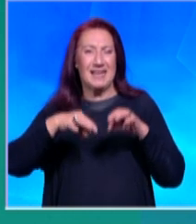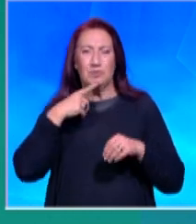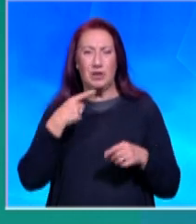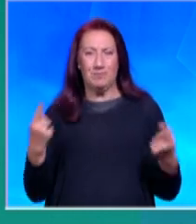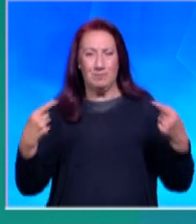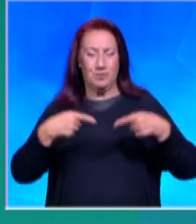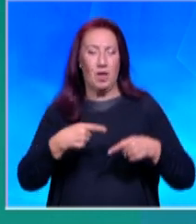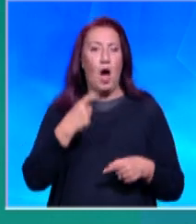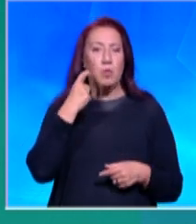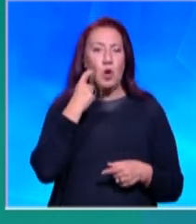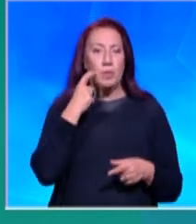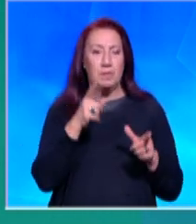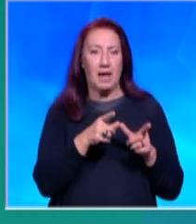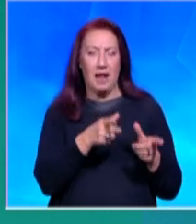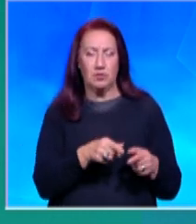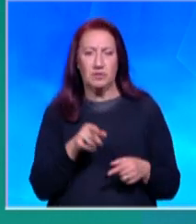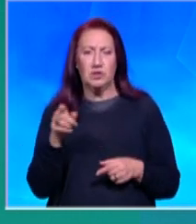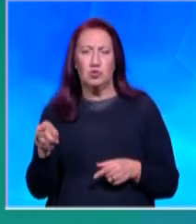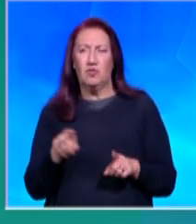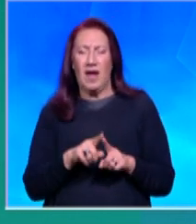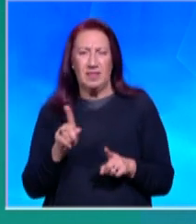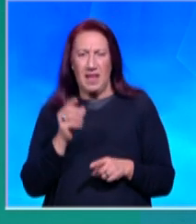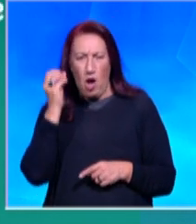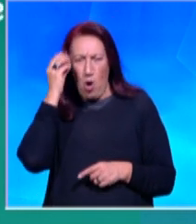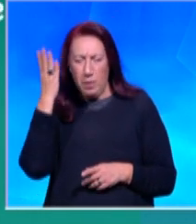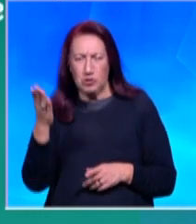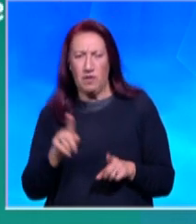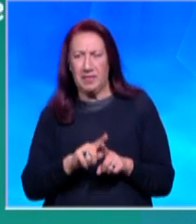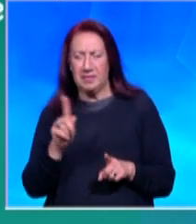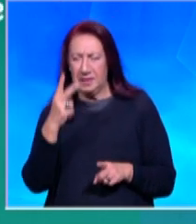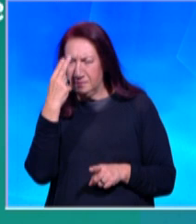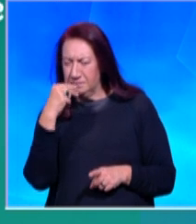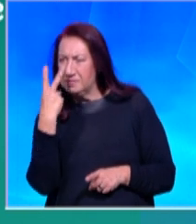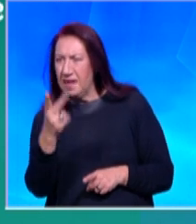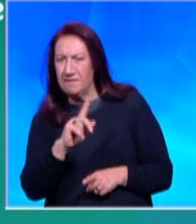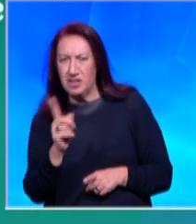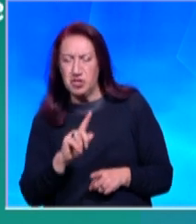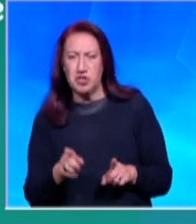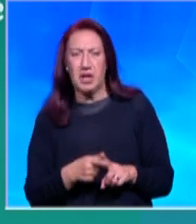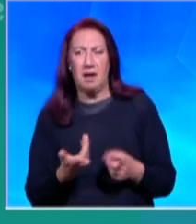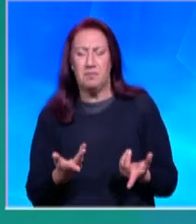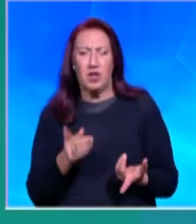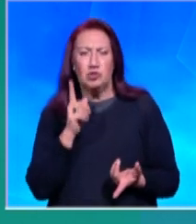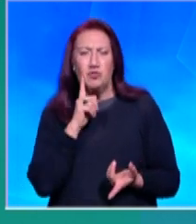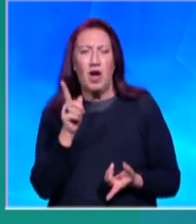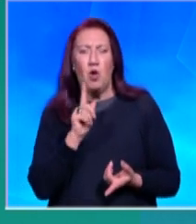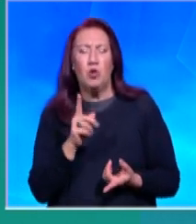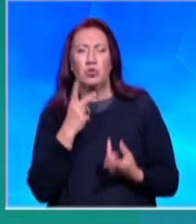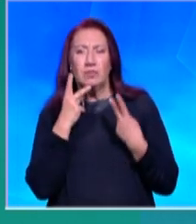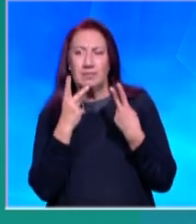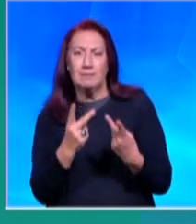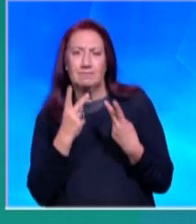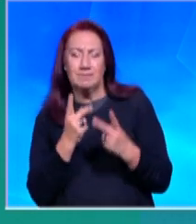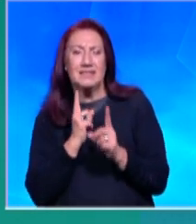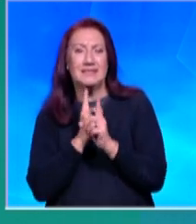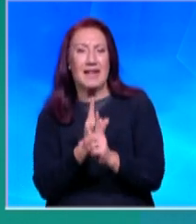Това може да го каже само слепият, необразованият, незаинтересованият и човек, който просто не следи българския футбол.